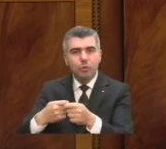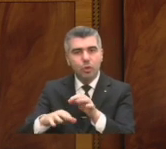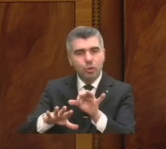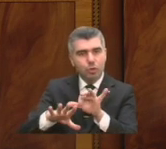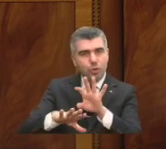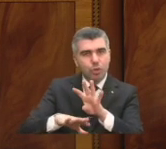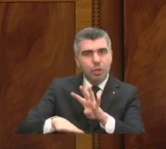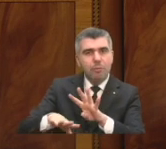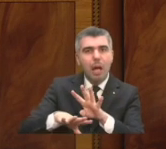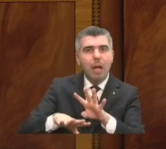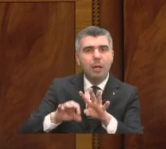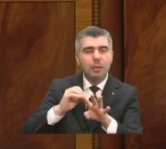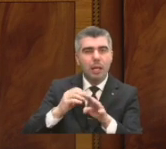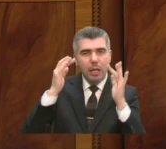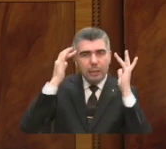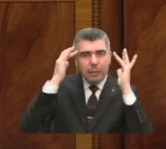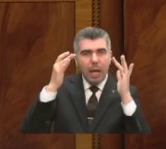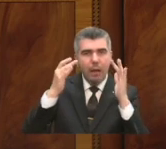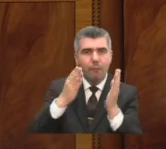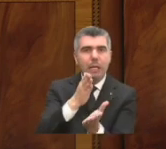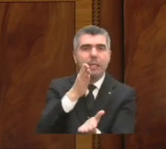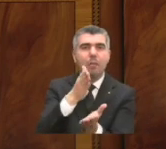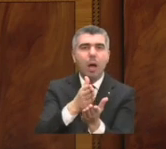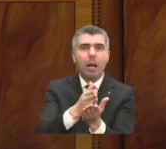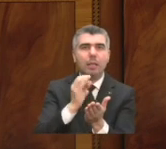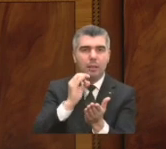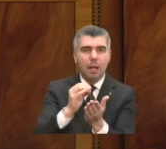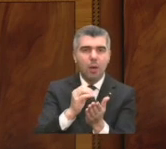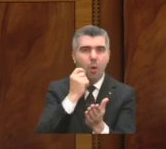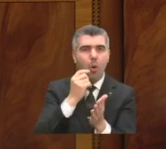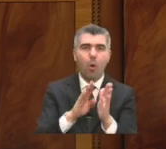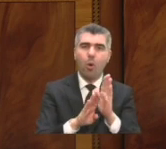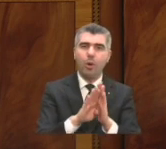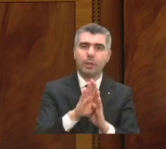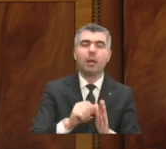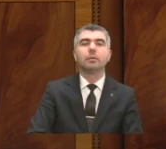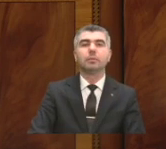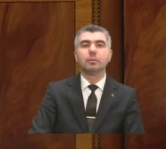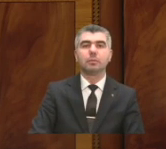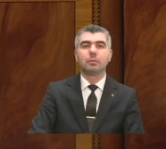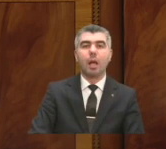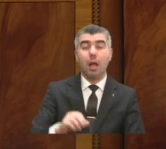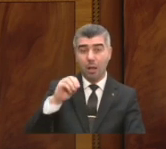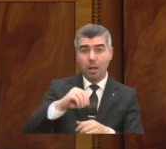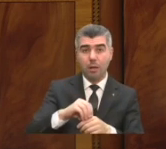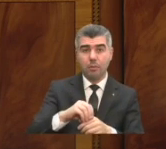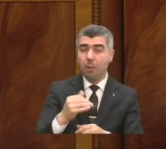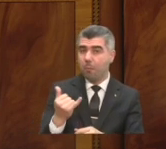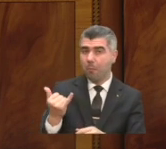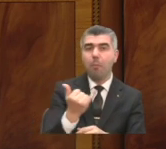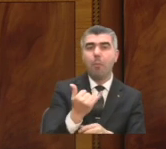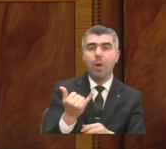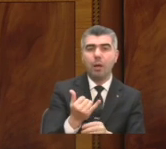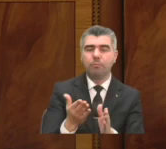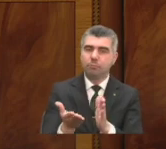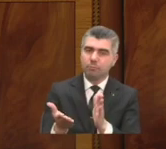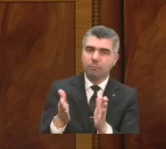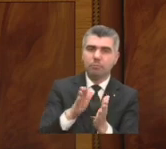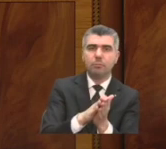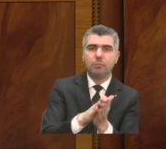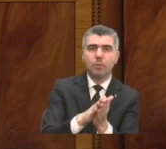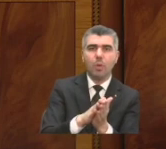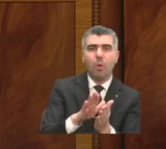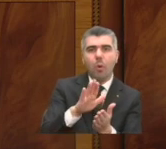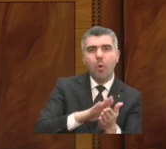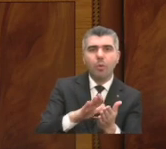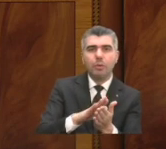واجتماعيا وثقافيا وديمقراطيا وحقوقيا، كما يستدعي الأمر الطي المترفع